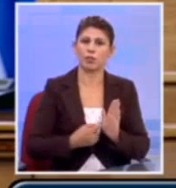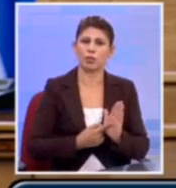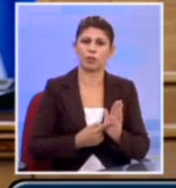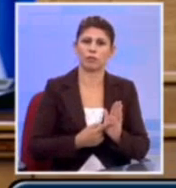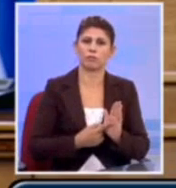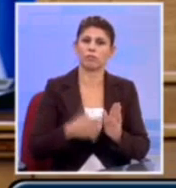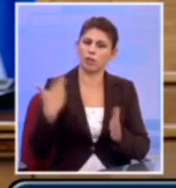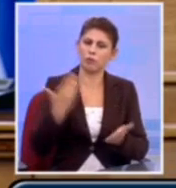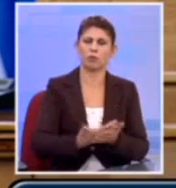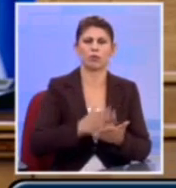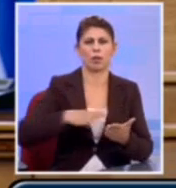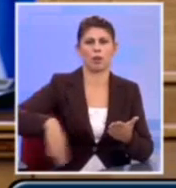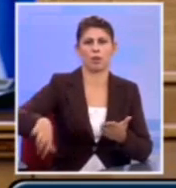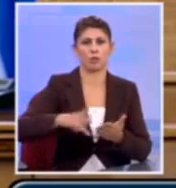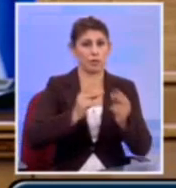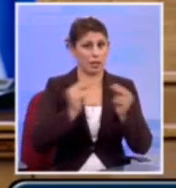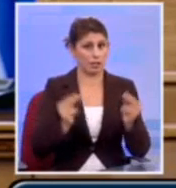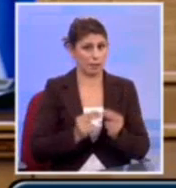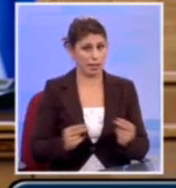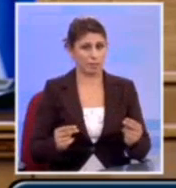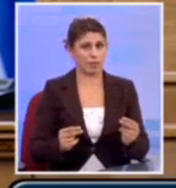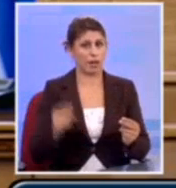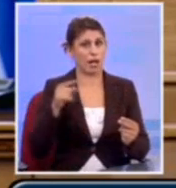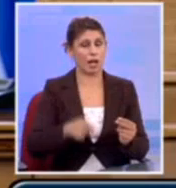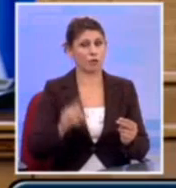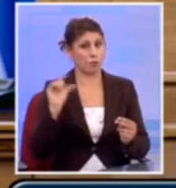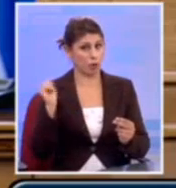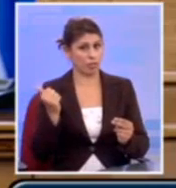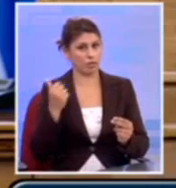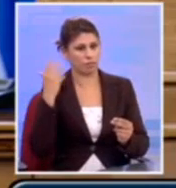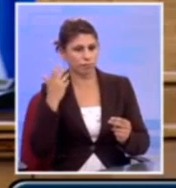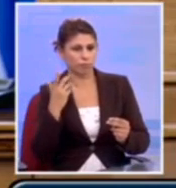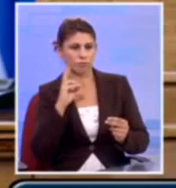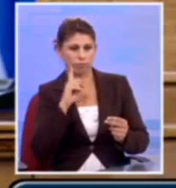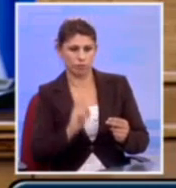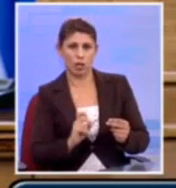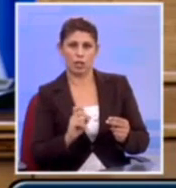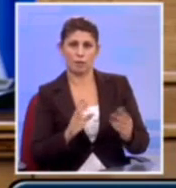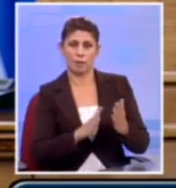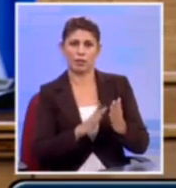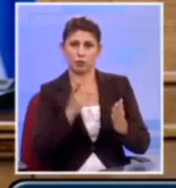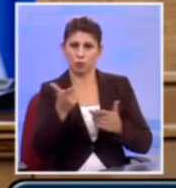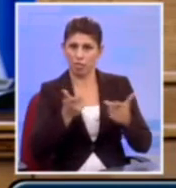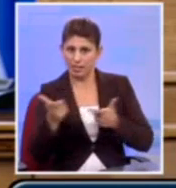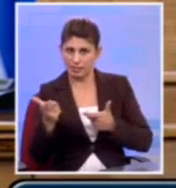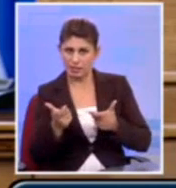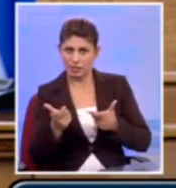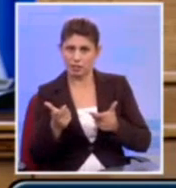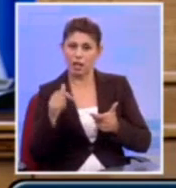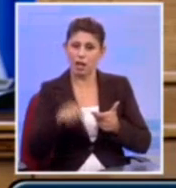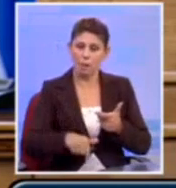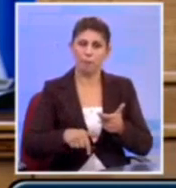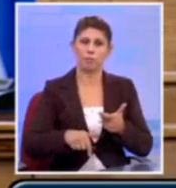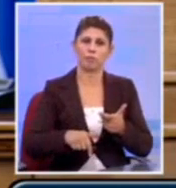λαϊκό αιτούμενο. Με τα συμπεράσματά μας, αυτό που χθες φάνταζε υποχρέωση προς τους δανειστές στο Δινεκές, από